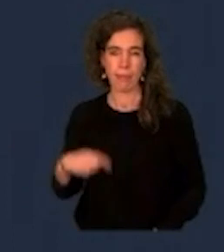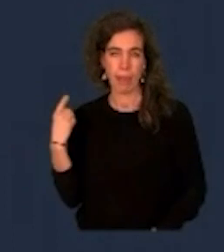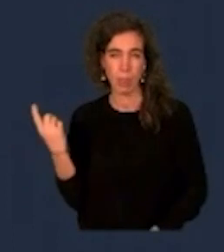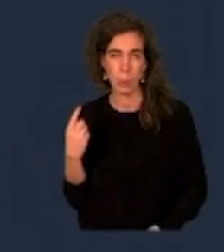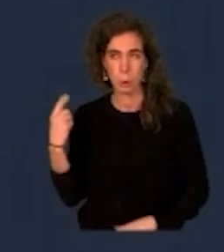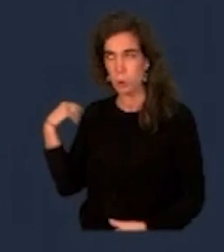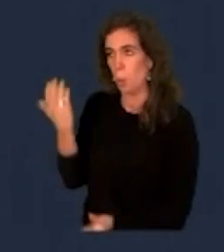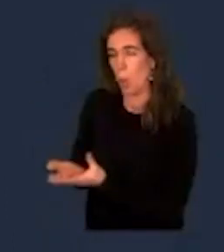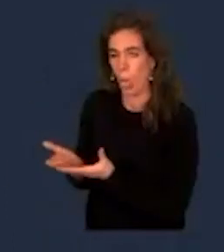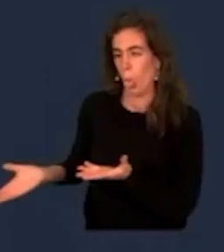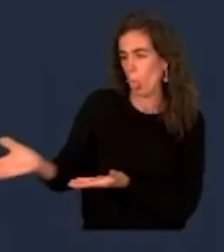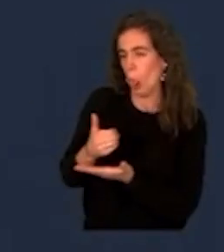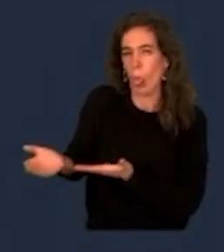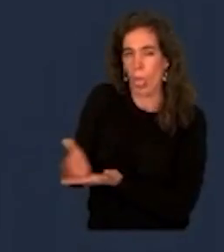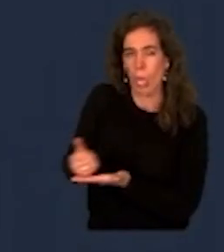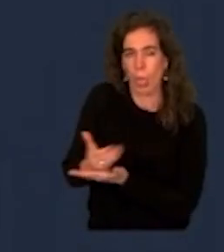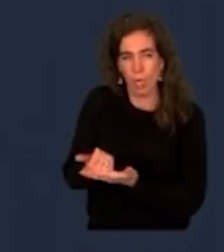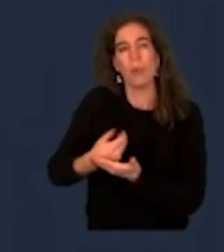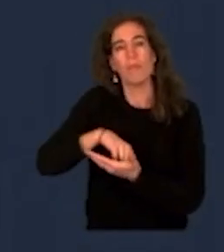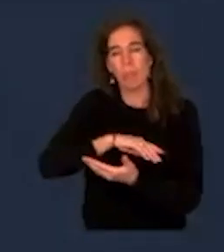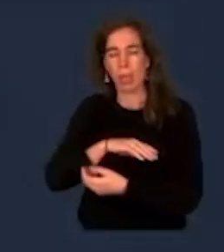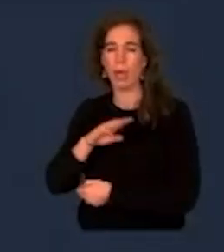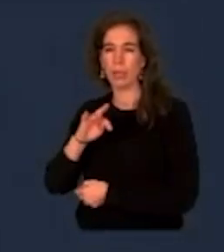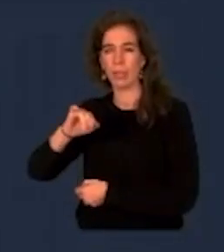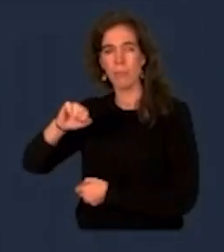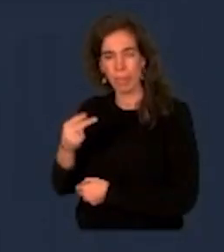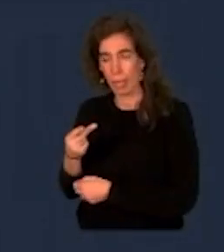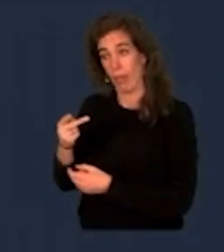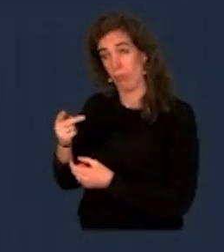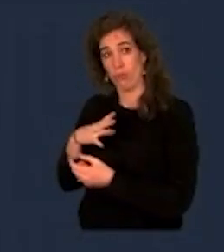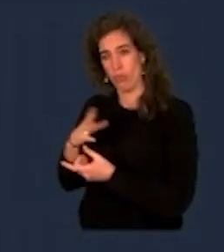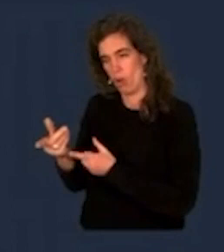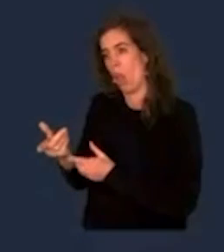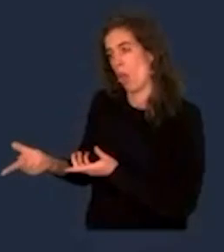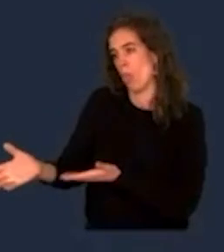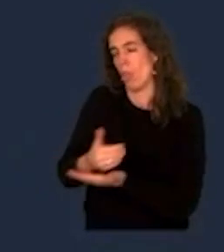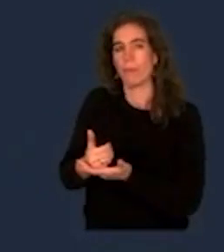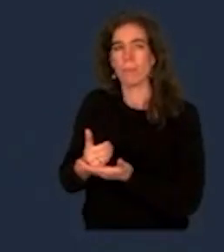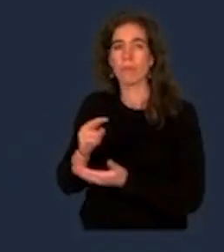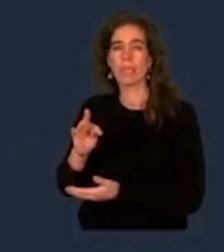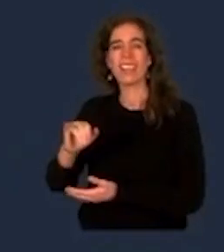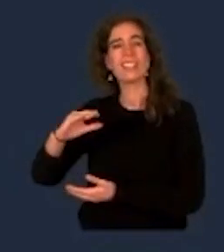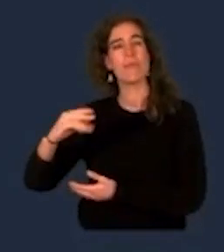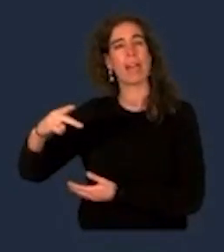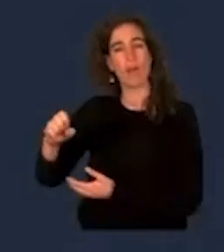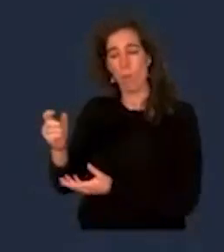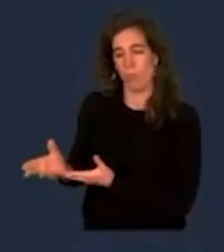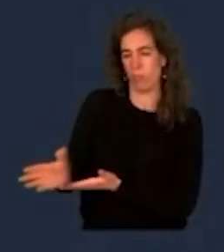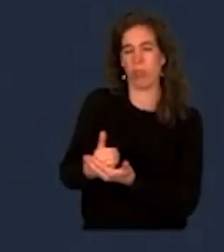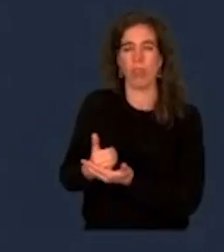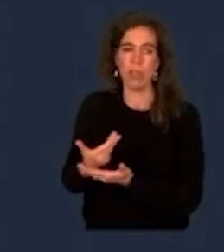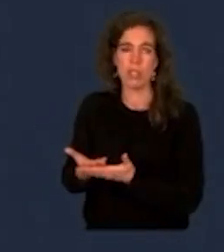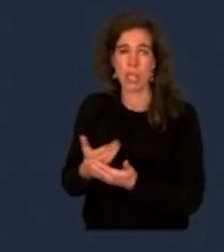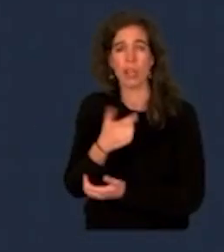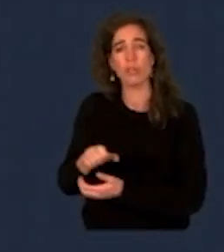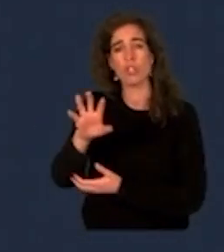600 millions d'euros pris sur la taxe intérieure de consommation sur les produits énergétiques la tristement célèbre TICPE et 240 millions d'euros